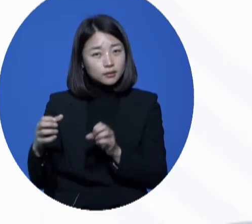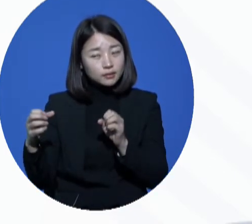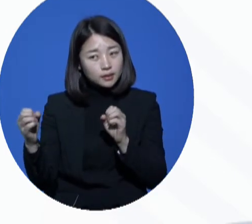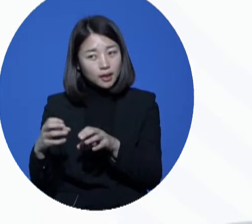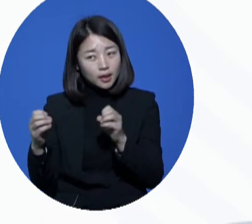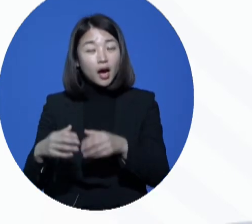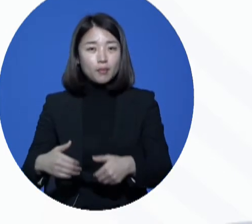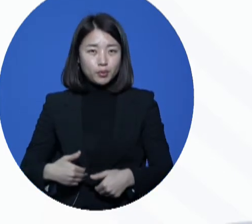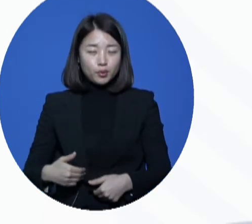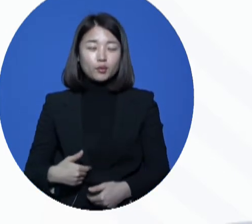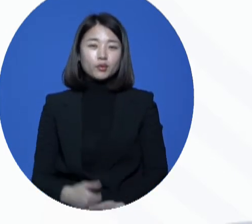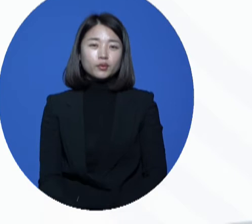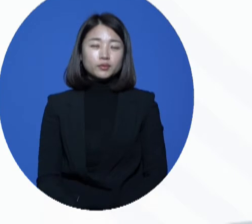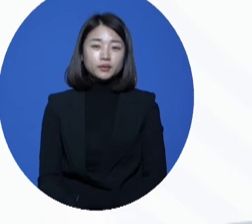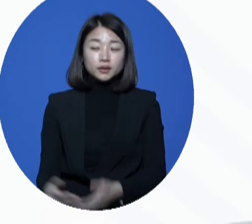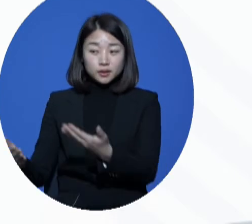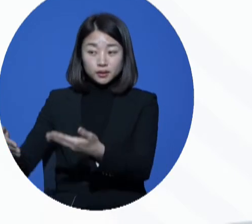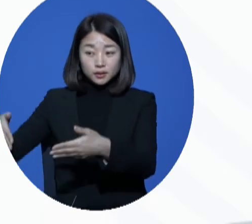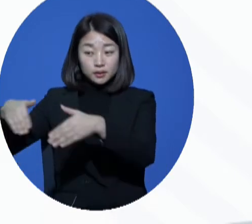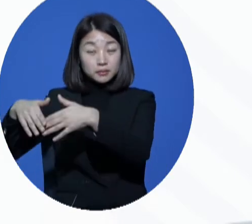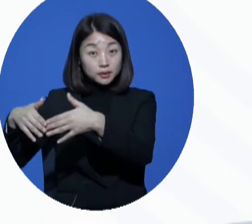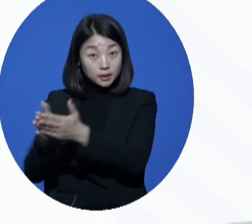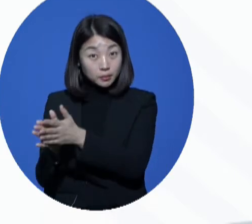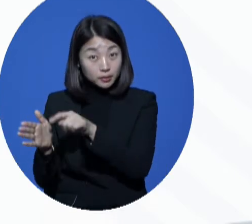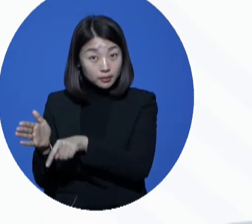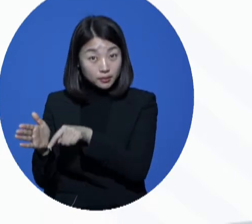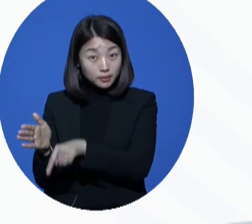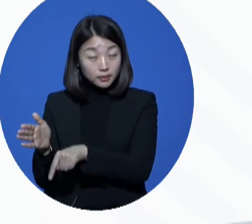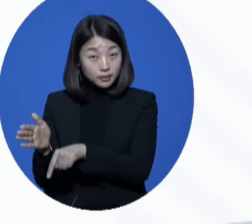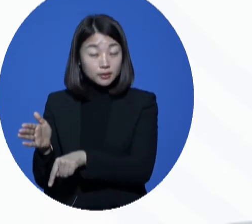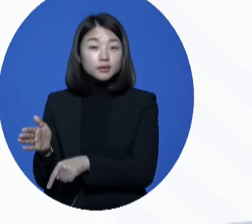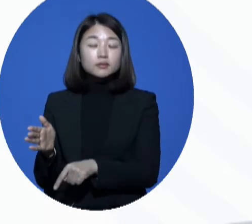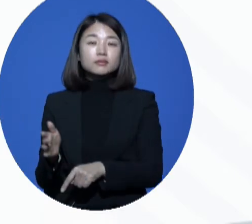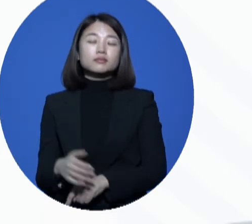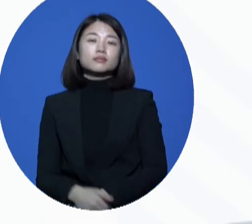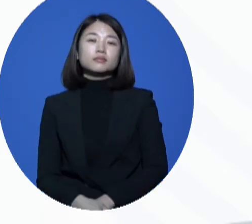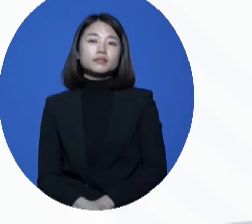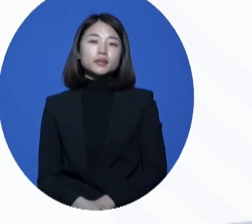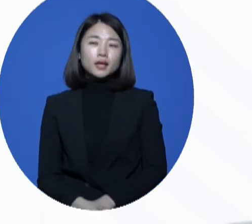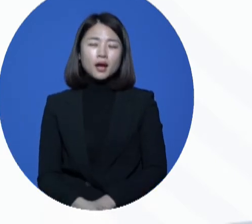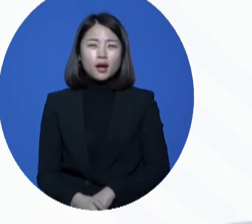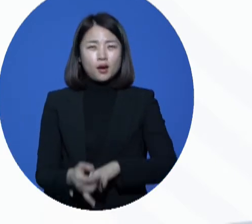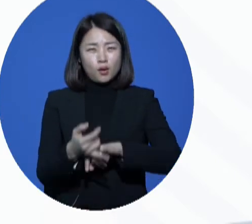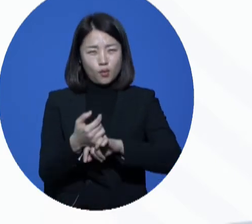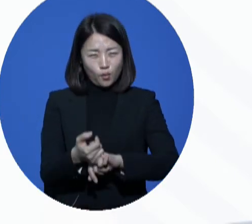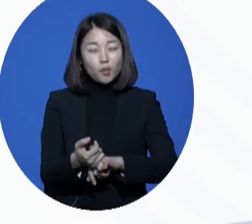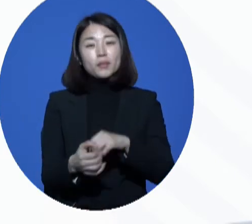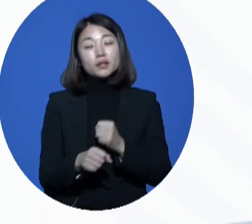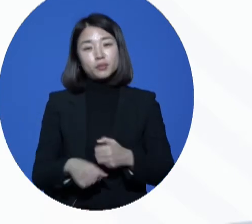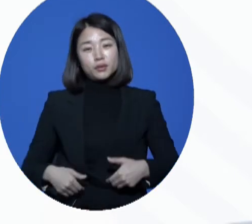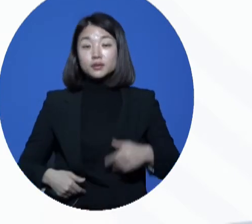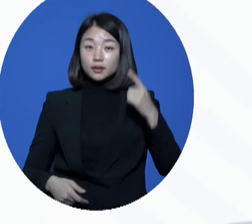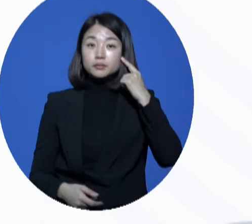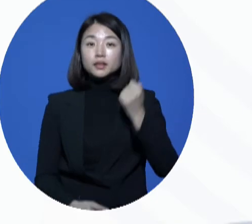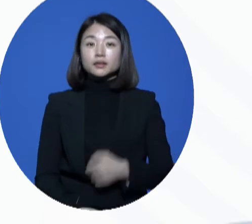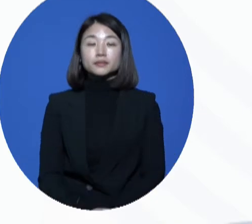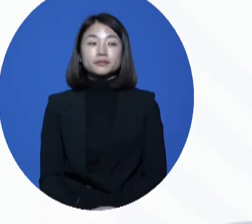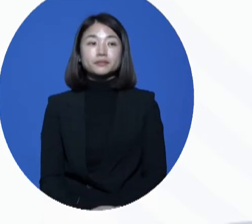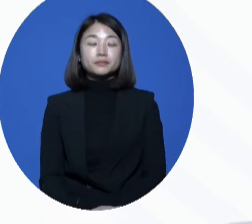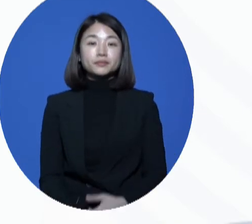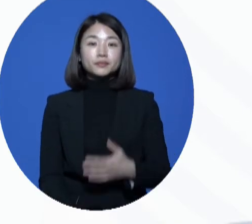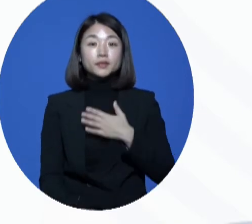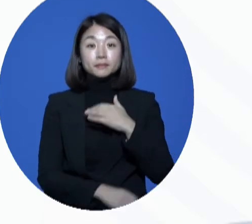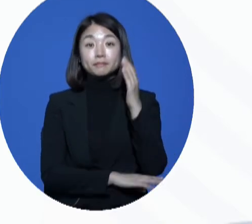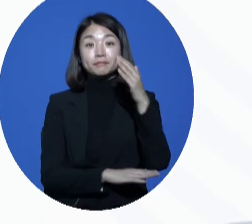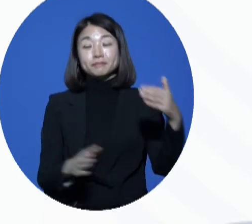투쟁을 통해서 긴급 탈시설 촉구와 그리고 탈시설 제도와 반드시 만들어 나갔으면 좋겠습니다.